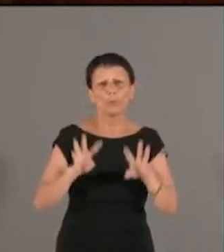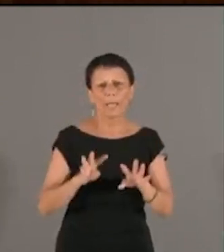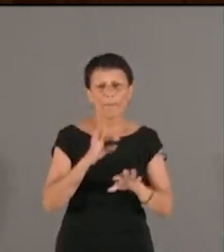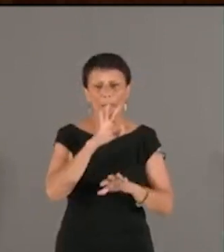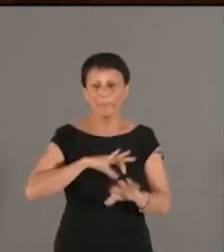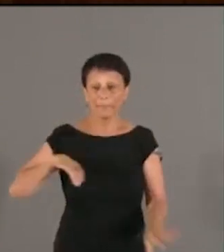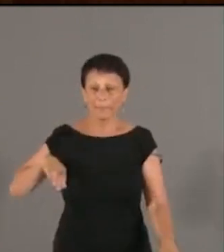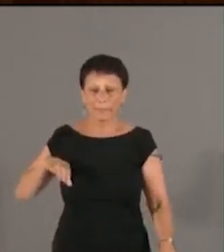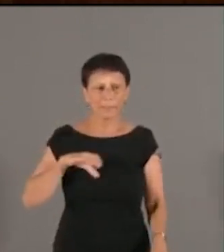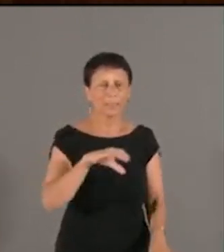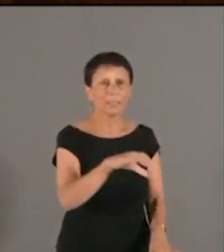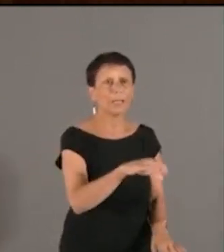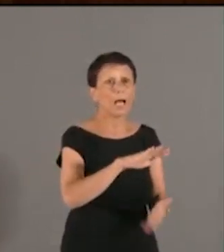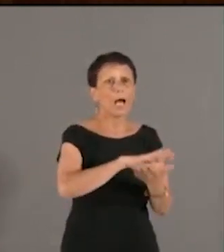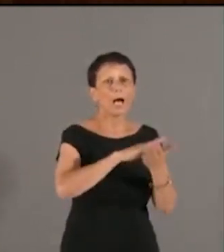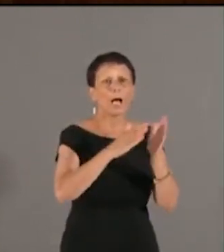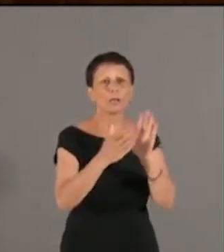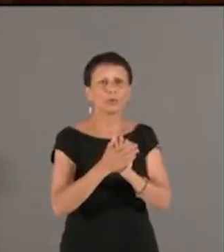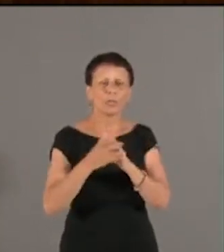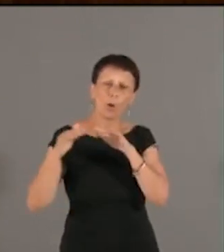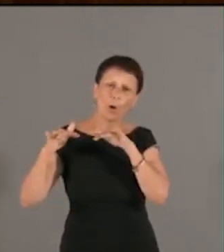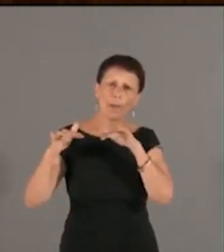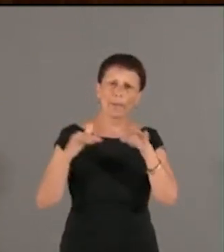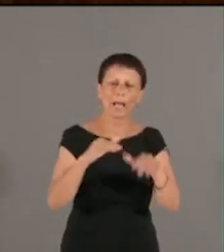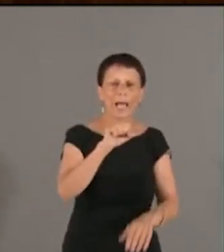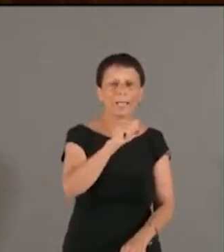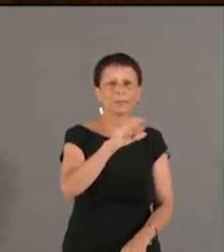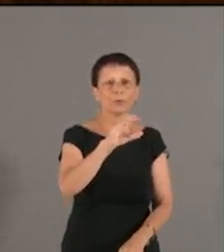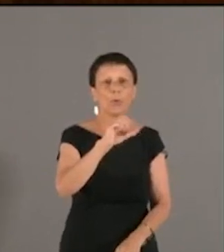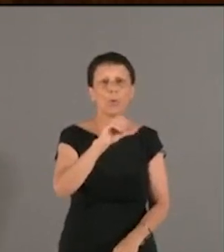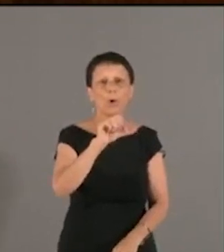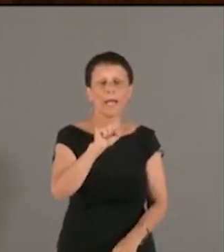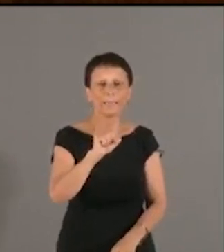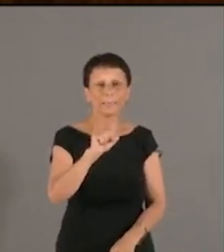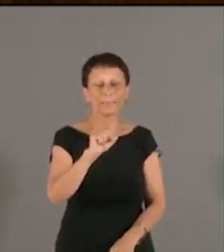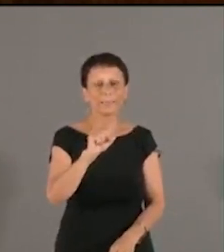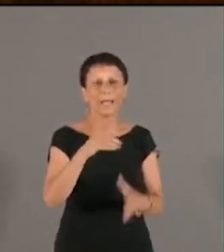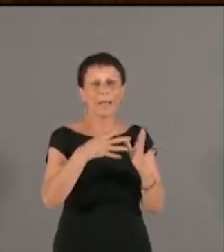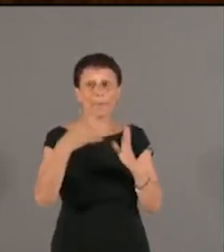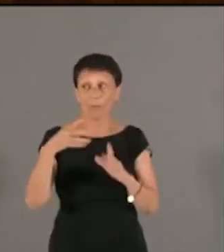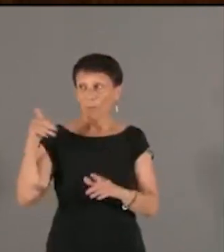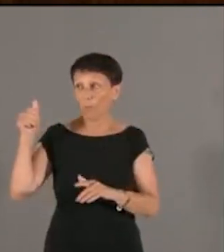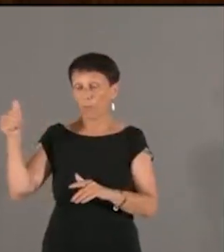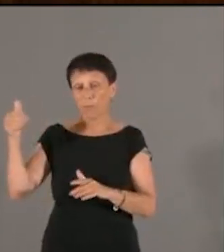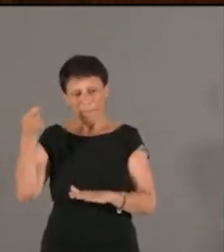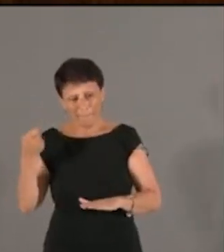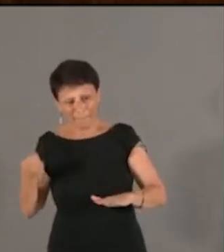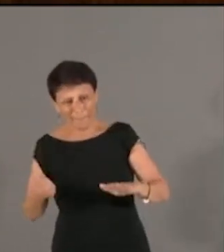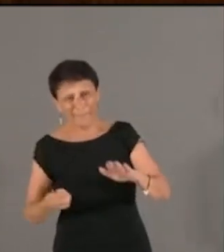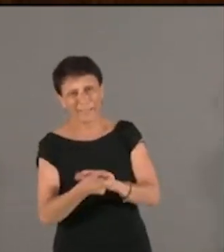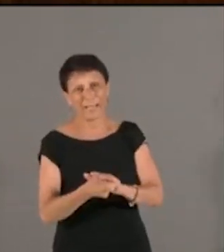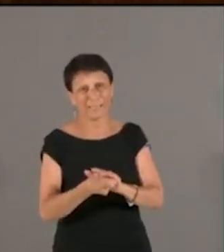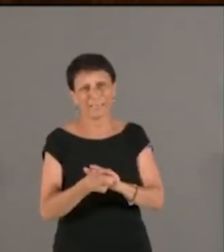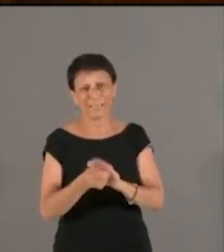ont été entièrement reversés à l'association immigrationniste SOS Méditerranée, que vous financez